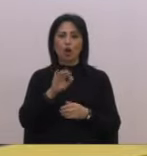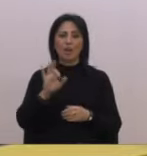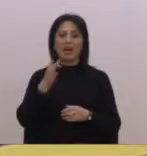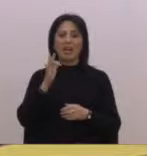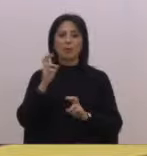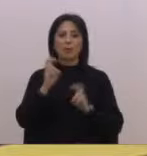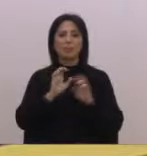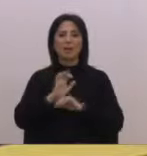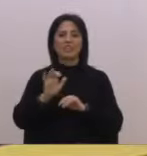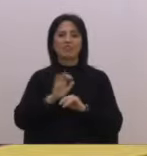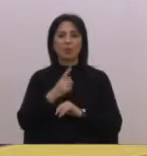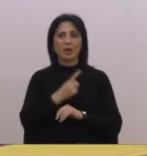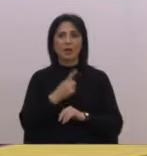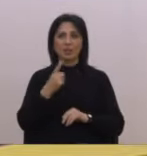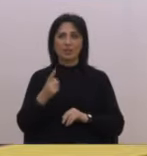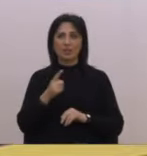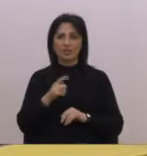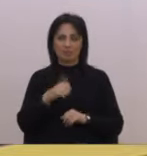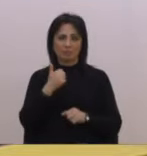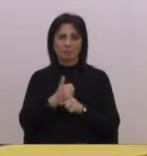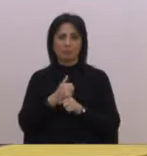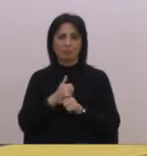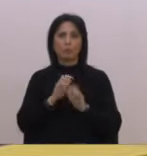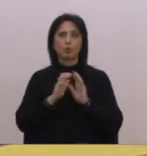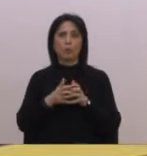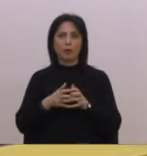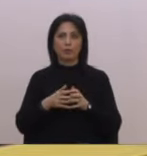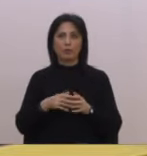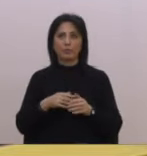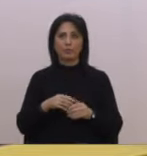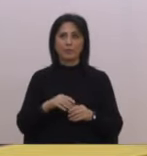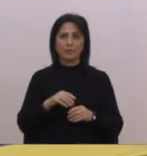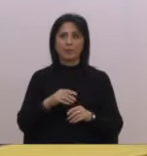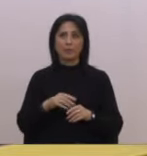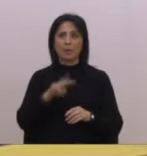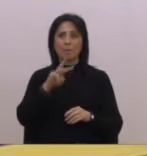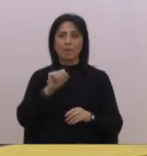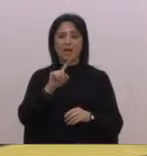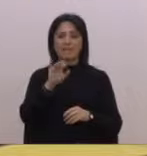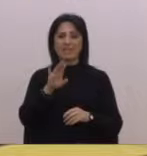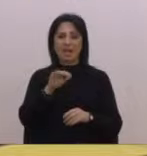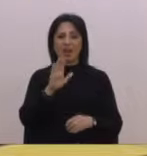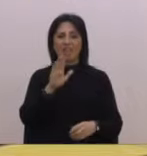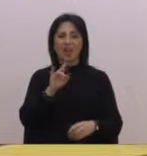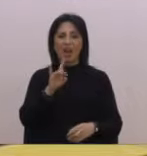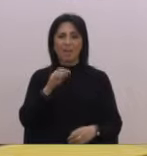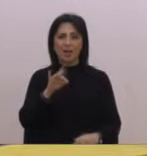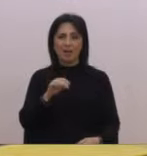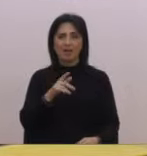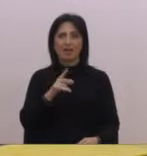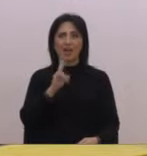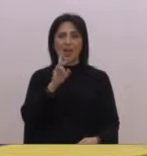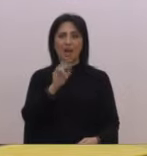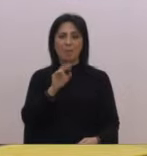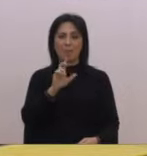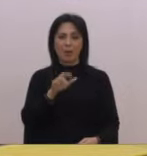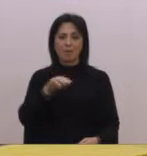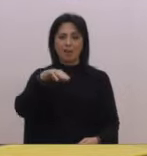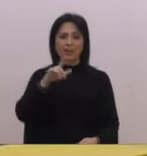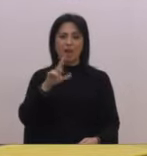მრეწველობის ერთ-ერთი წამყვანი კომპანია მსოფლიოში, ტელეფონ პერფორმანსი, მასდარი, ვაიბერი, კონცენტრიქსი, ეპამი,